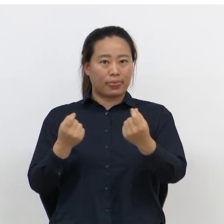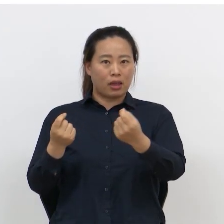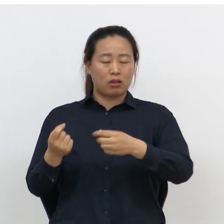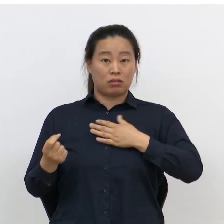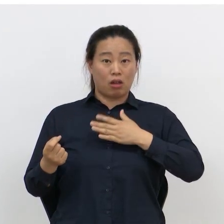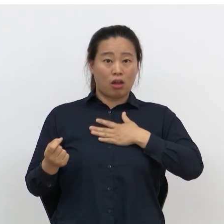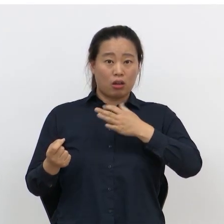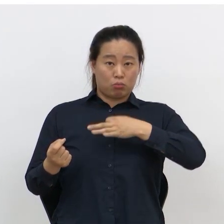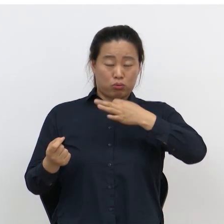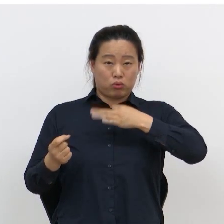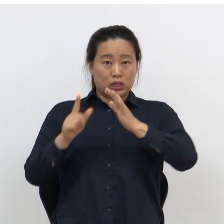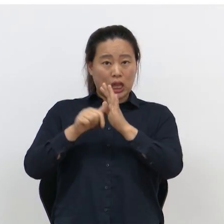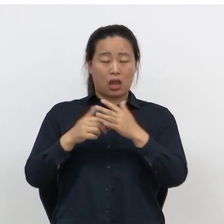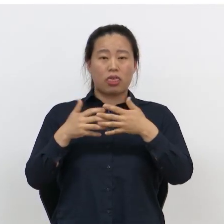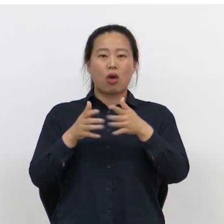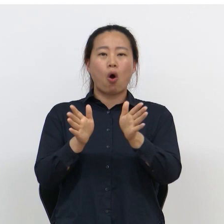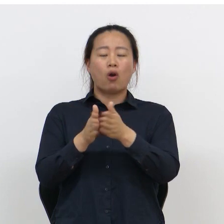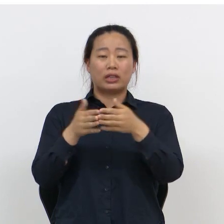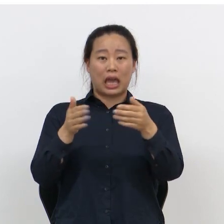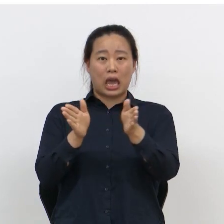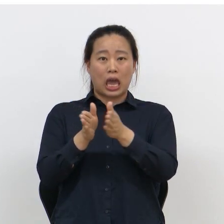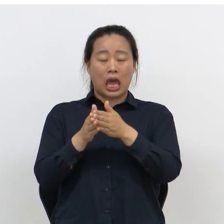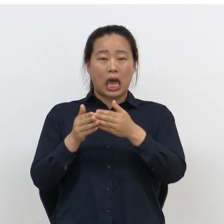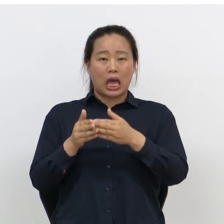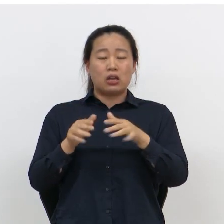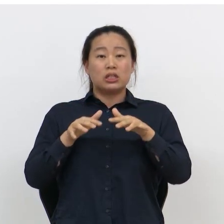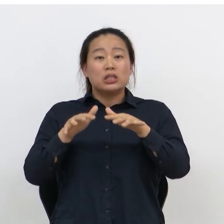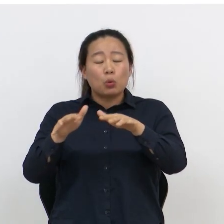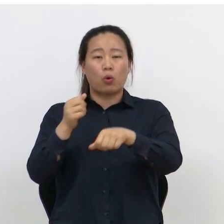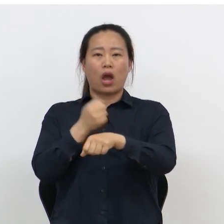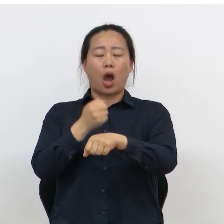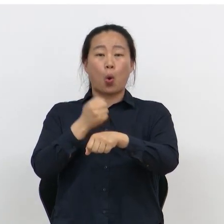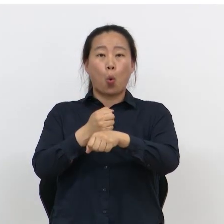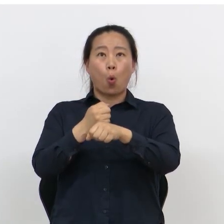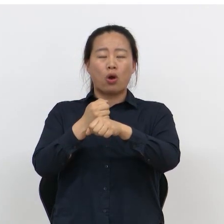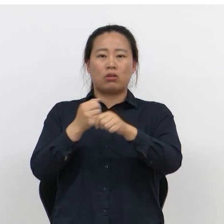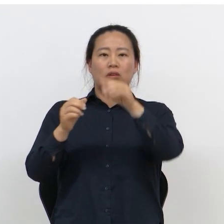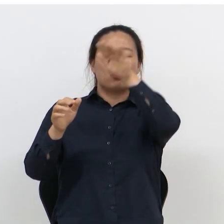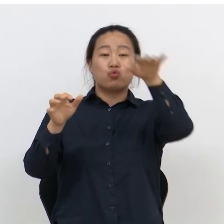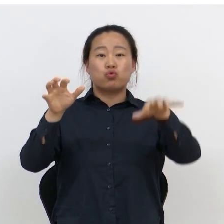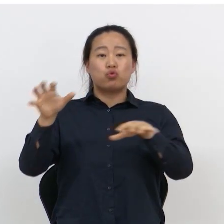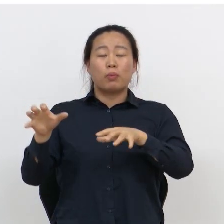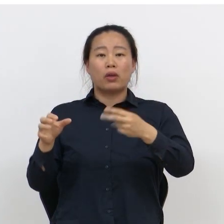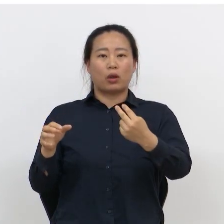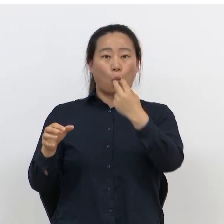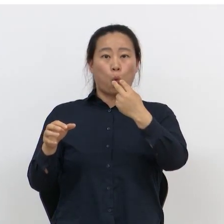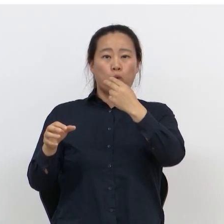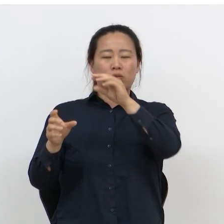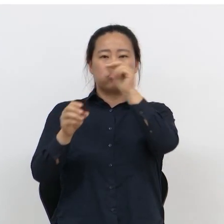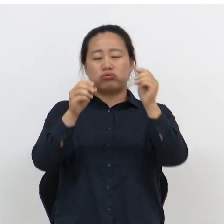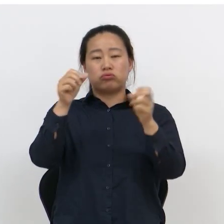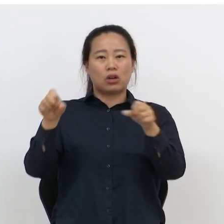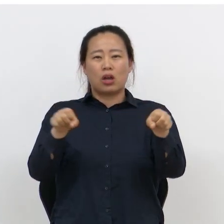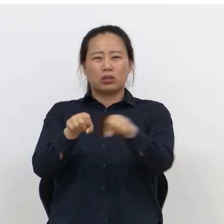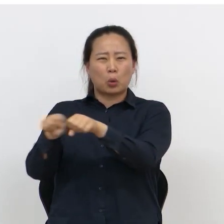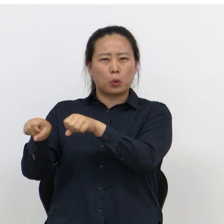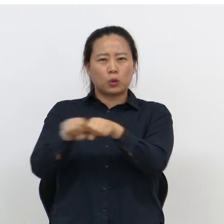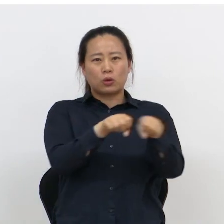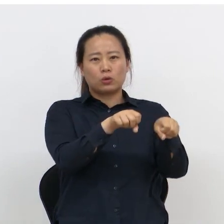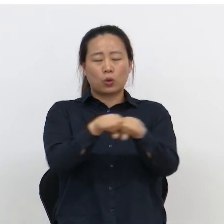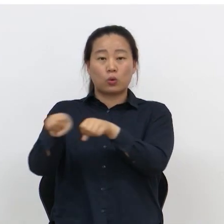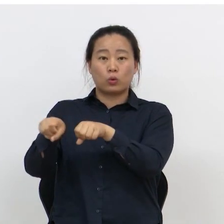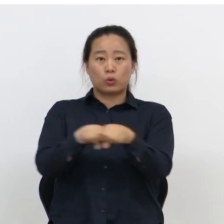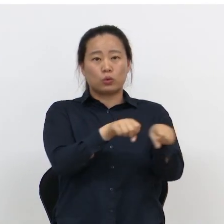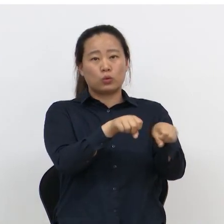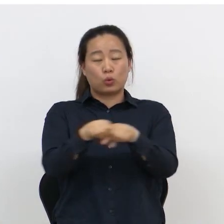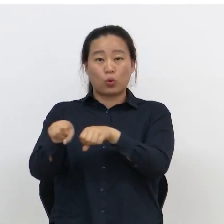내면 제 목에 있는 성대가 이렇게 진동을 하고 이 주변에 있던 공기 분자들이 이 성대에 튕겨 가지고는 계속 서로 부딪혀서